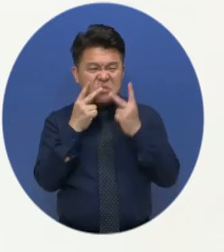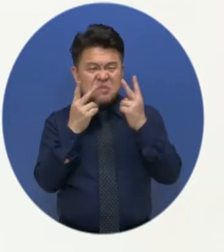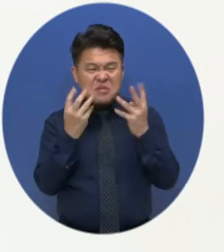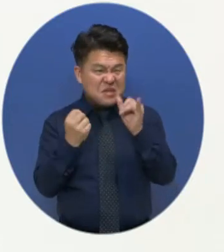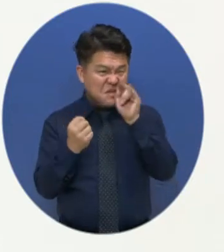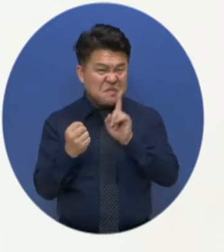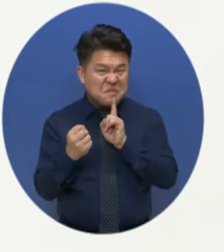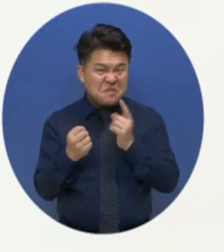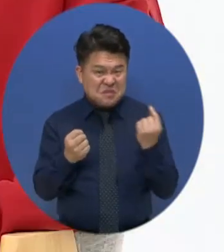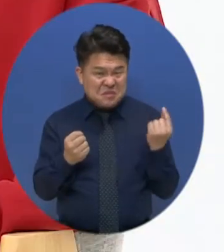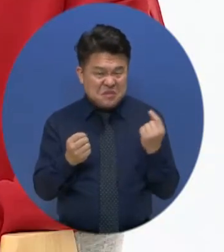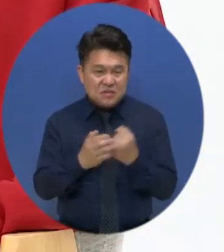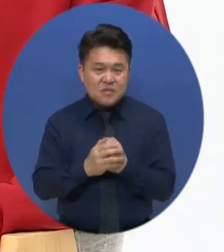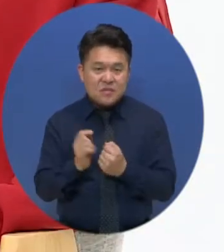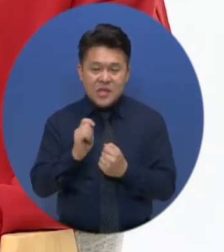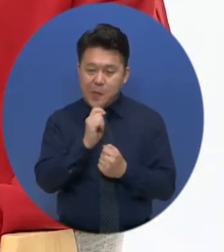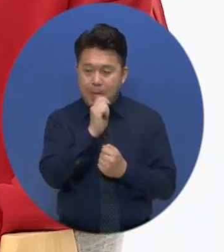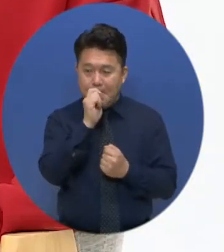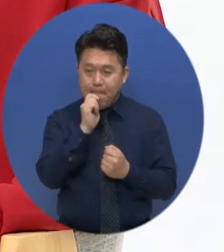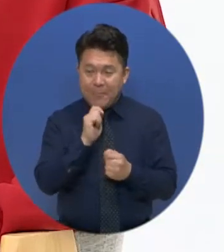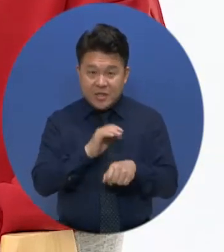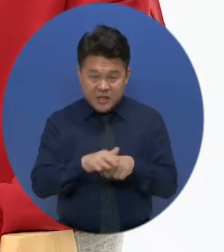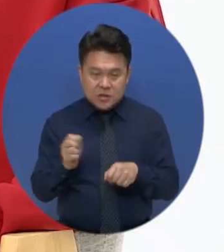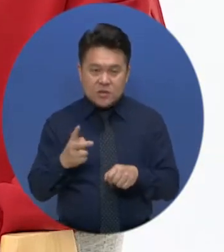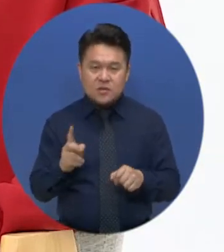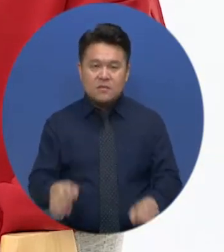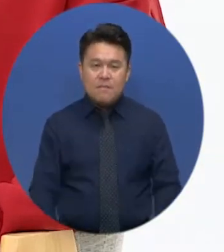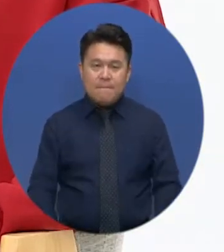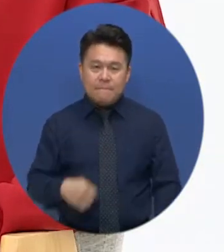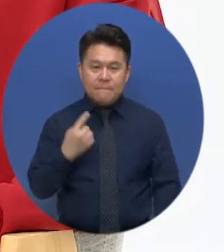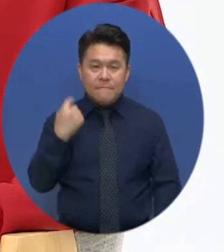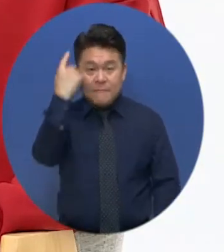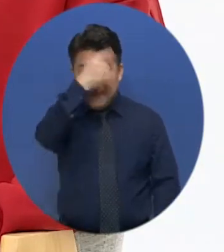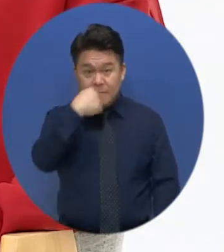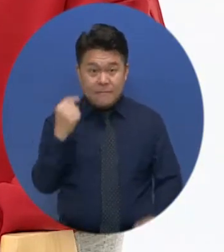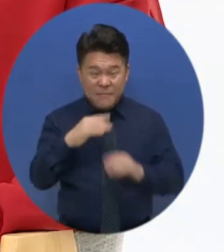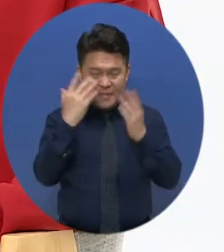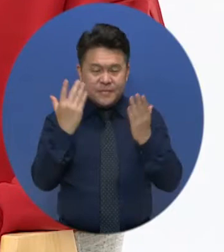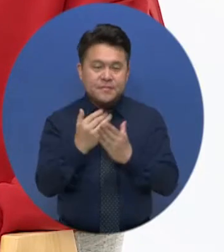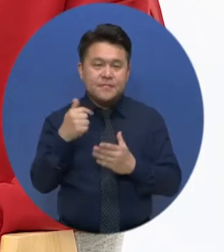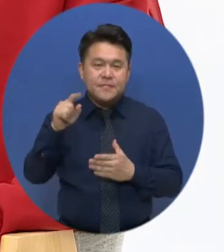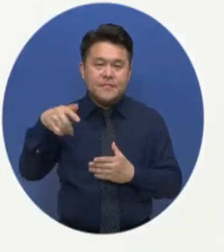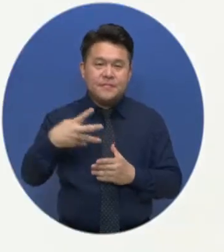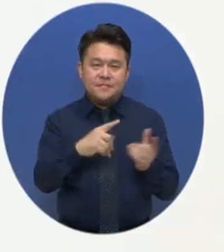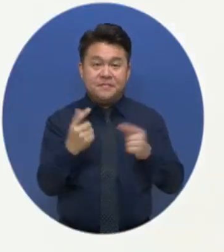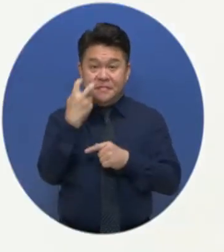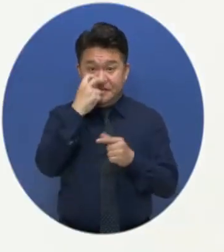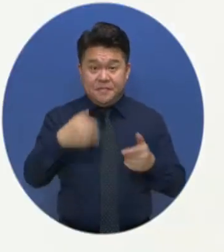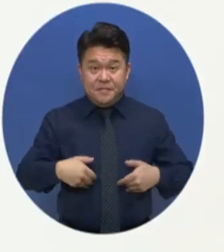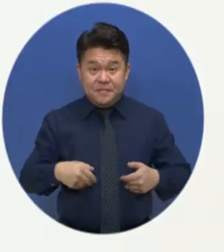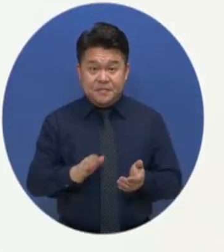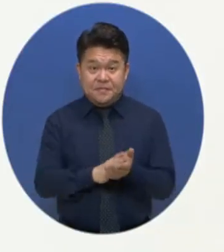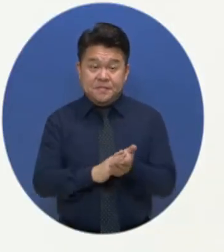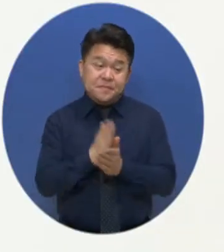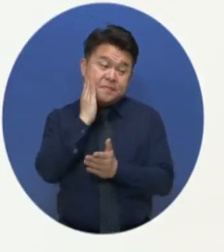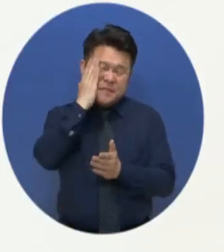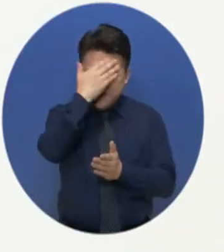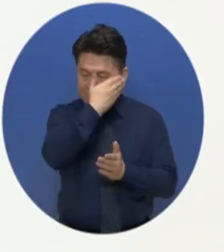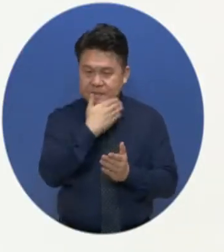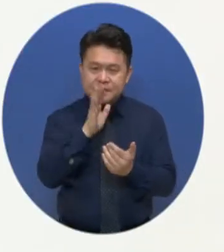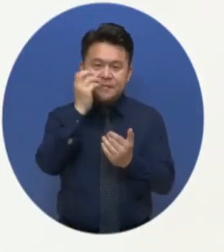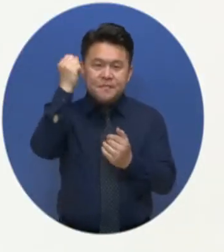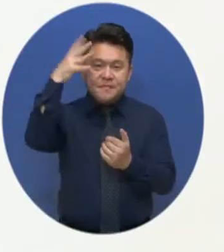많이 계셔가지고 네. 그래서 입술 각질 관리랑 그리고 얼굴 전체적인 각질 관리 네. 선크림을 바르거나